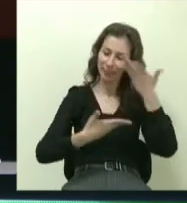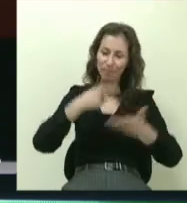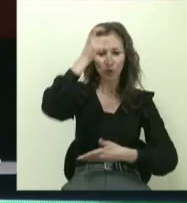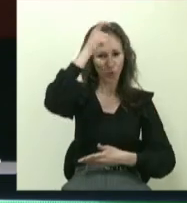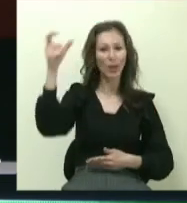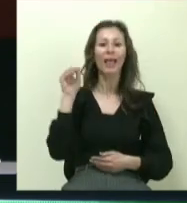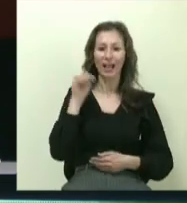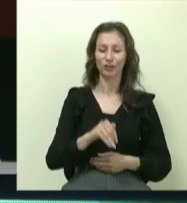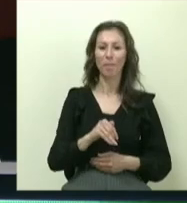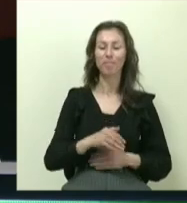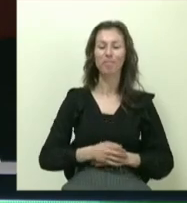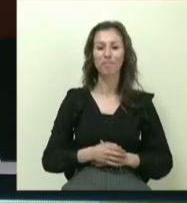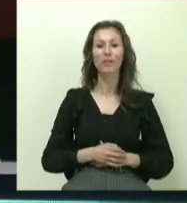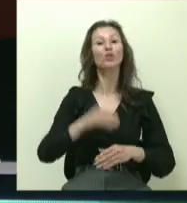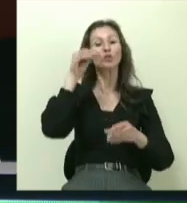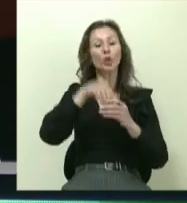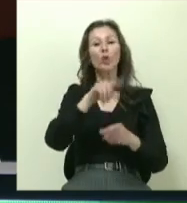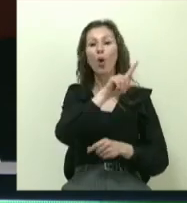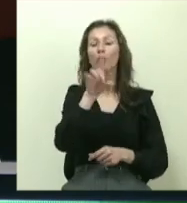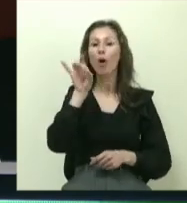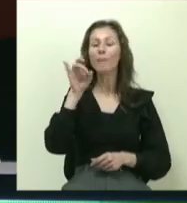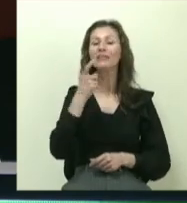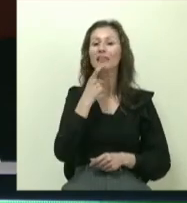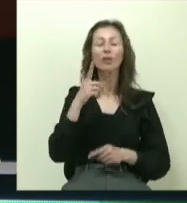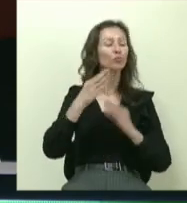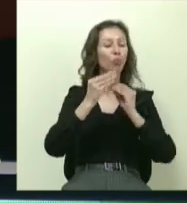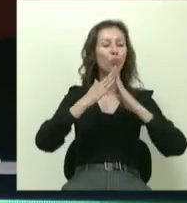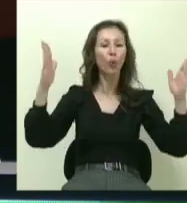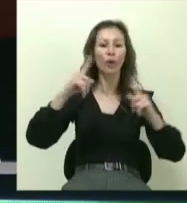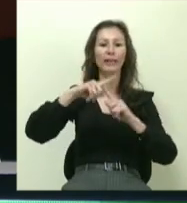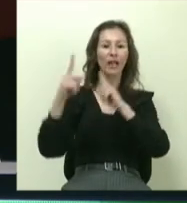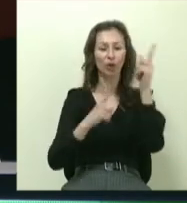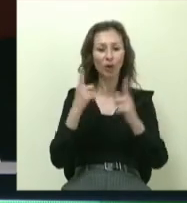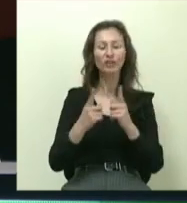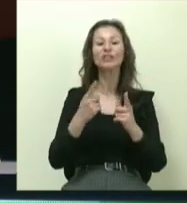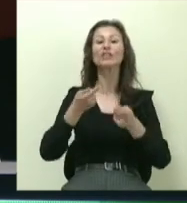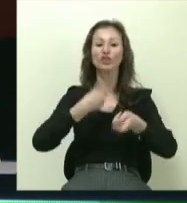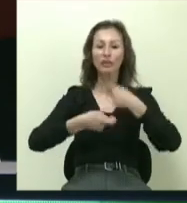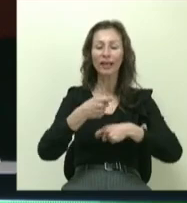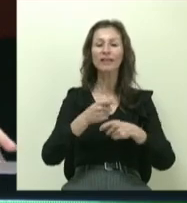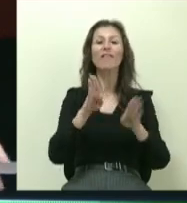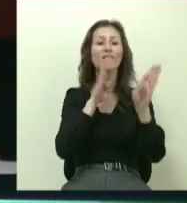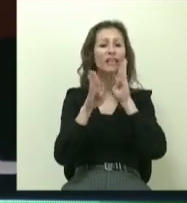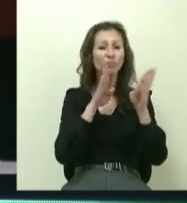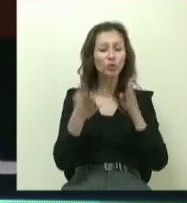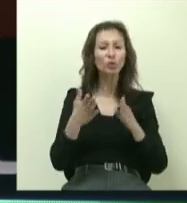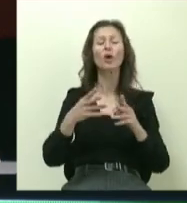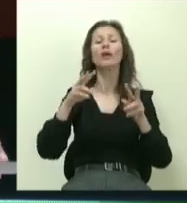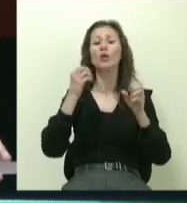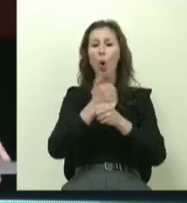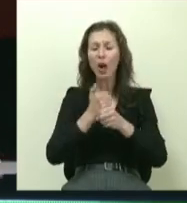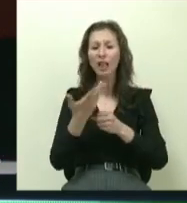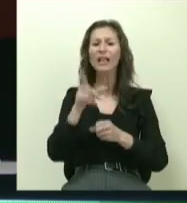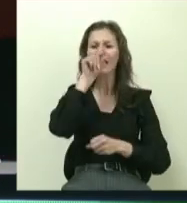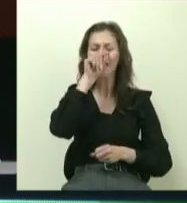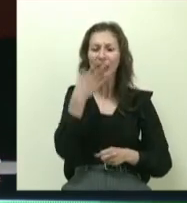Türkiye'ye geleceğim son 10-15 yıldır büyük teknoloji şirketlerinin Facebook Google Microsoft Twitter